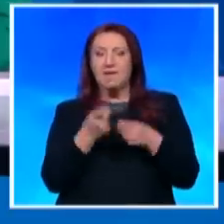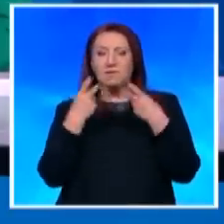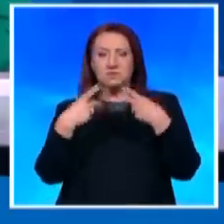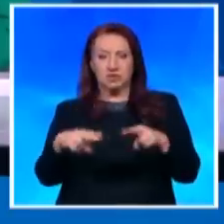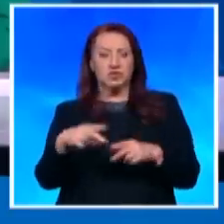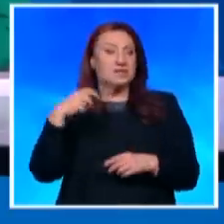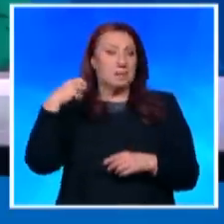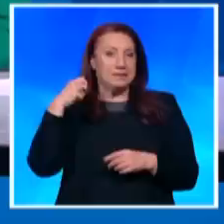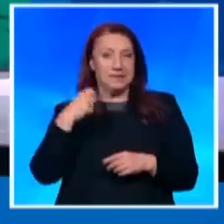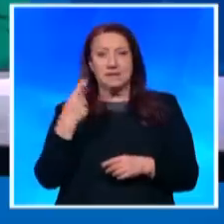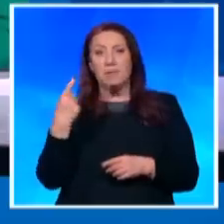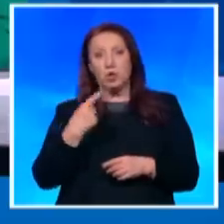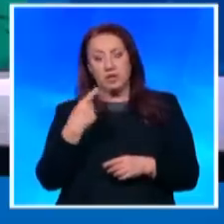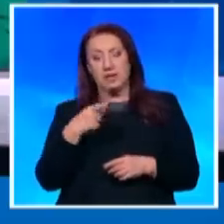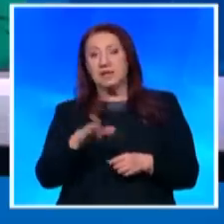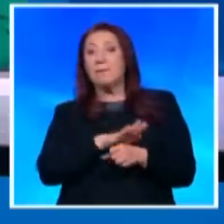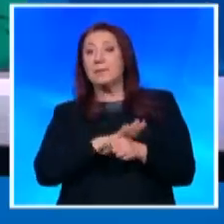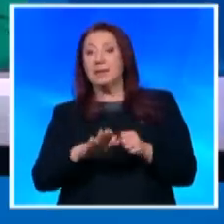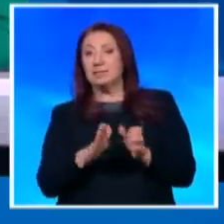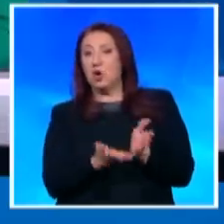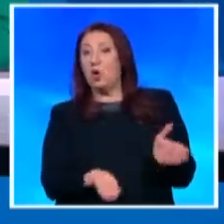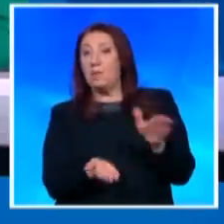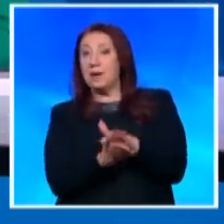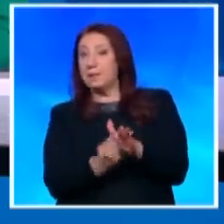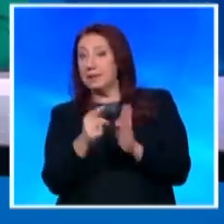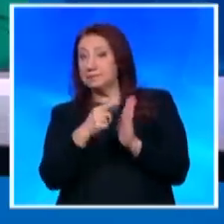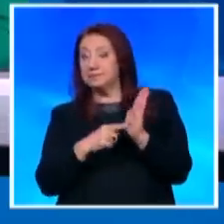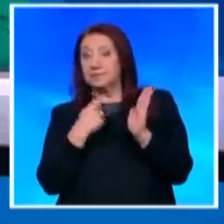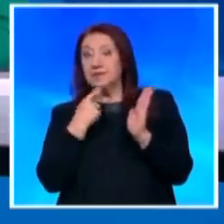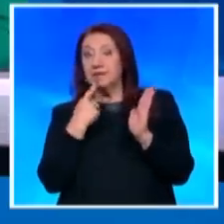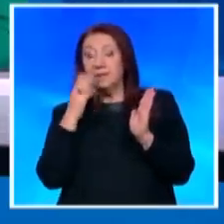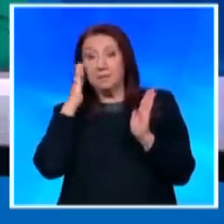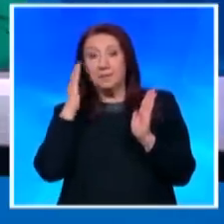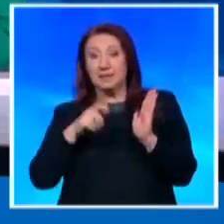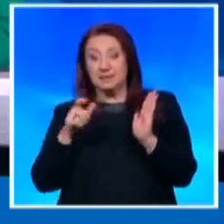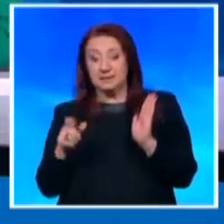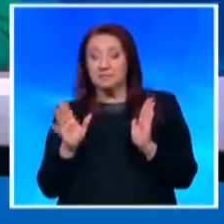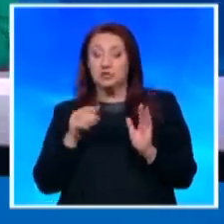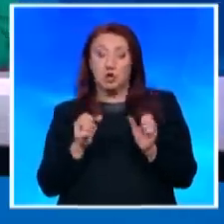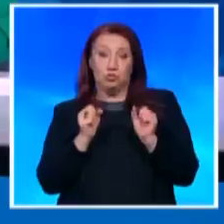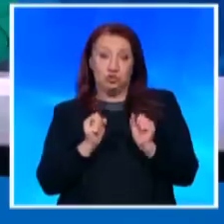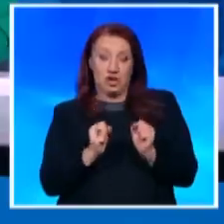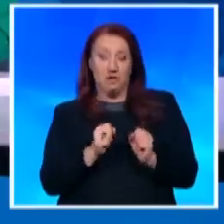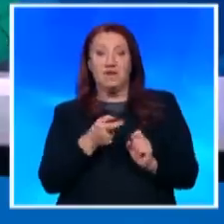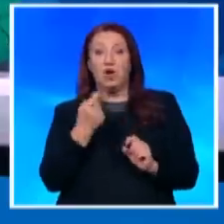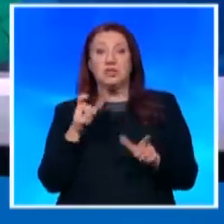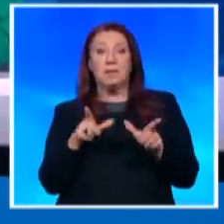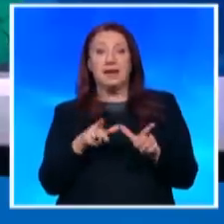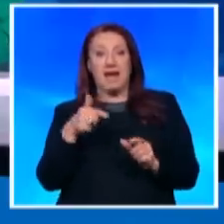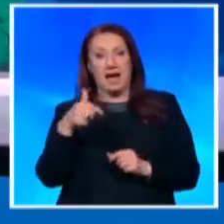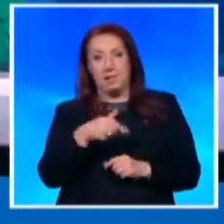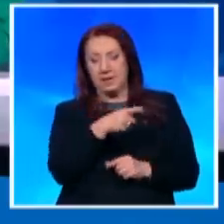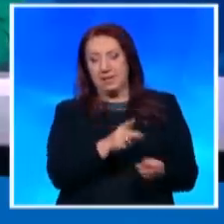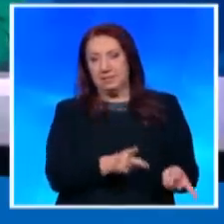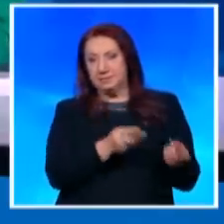президентът. Румен Радев одобри идеята за правителство на конституционната реформа и ще очаква папката от номинираната за премиер от ГЕРБ СДС